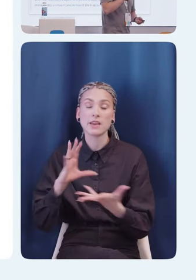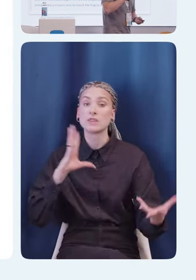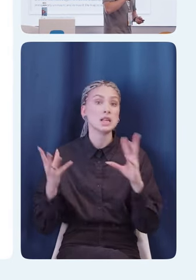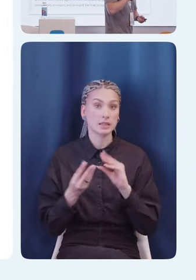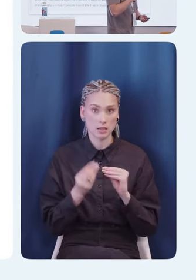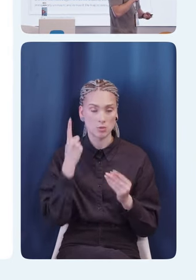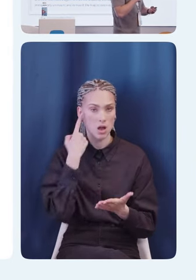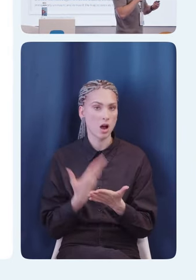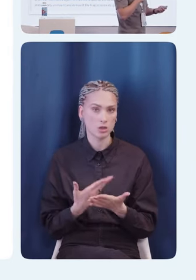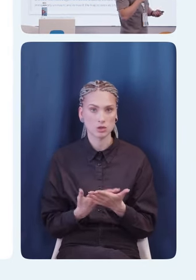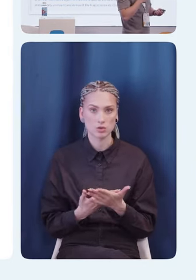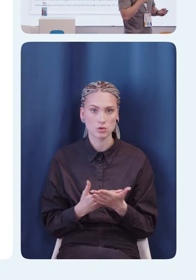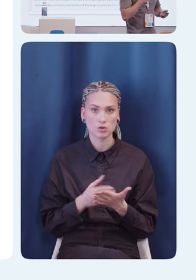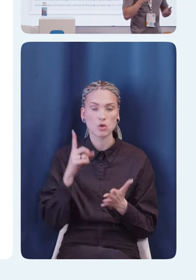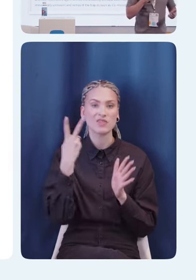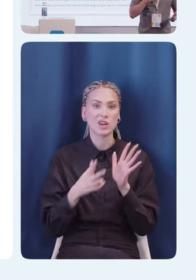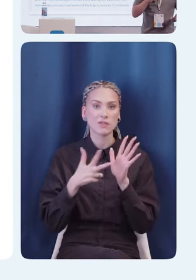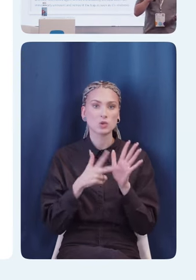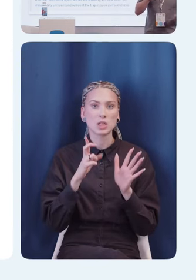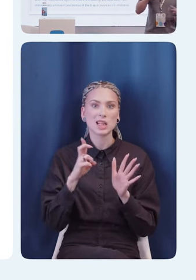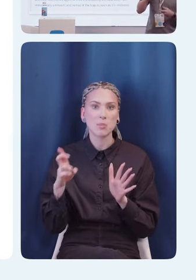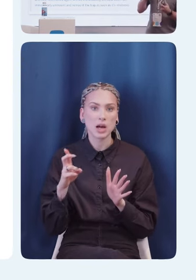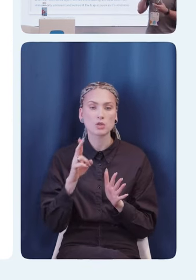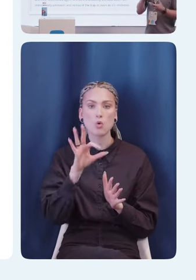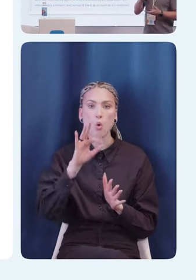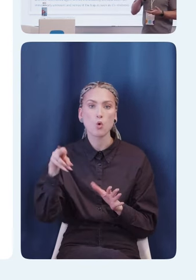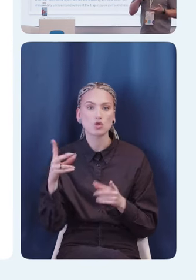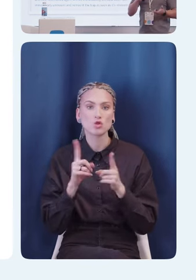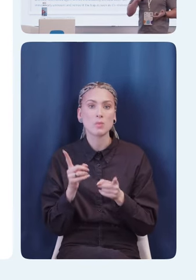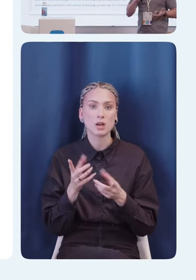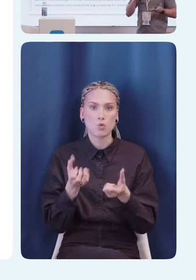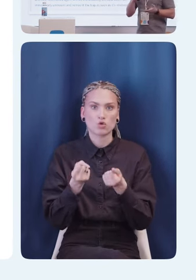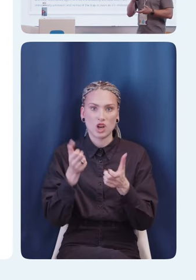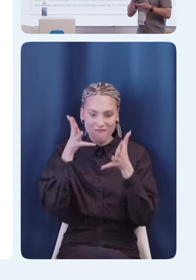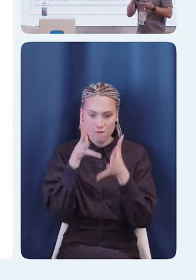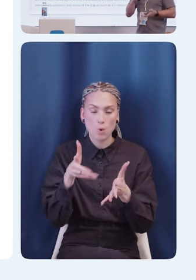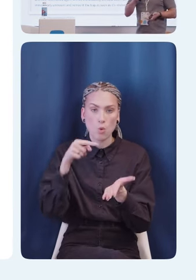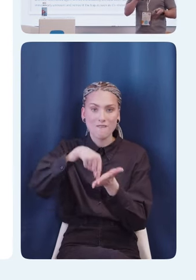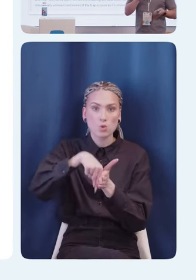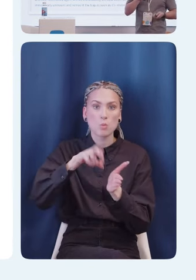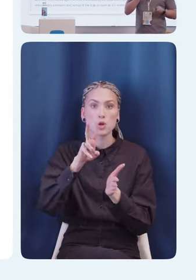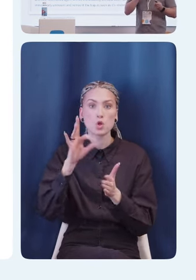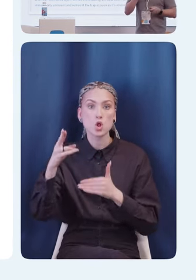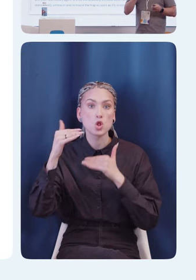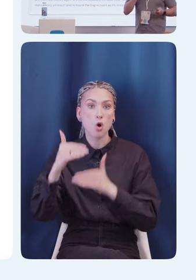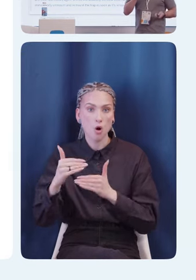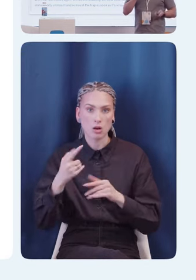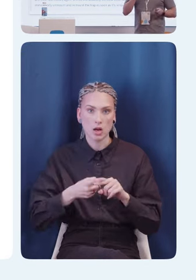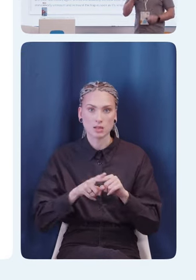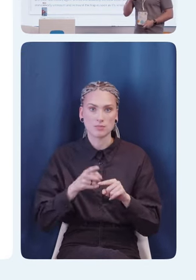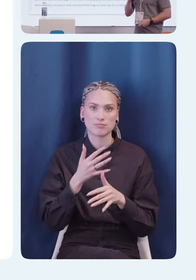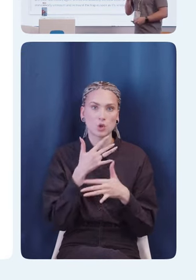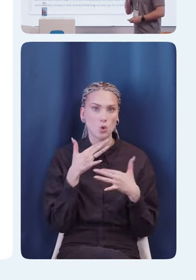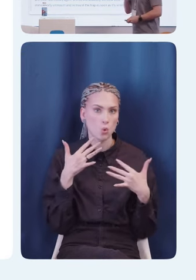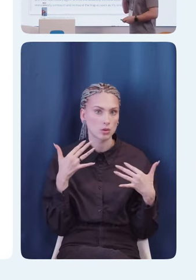что 28 килобайт кода только для того, чтобы удержать фокус внутри блока, это как-то немножко